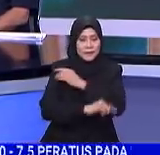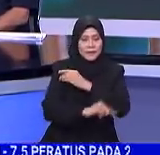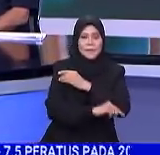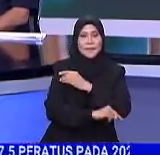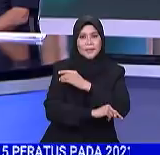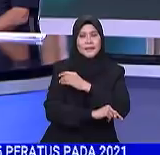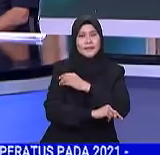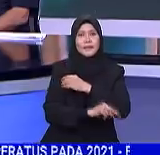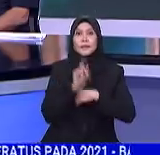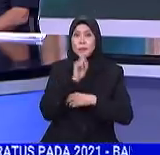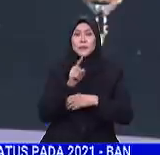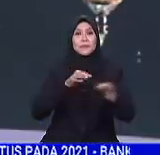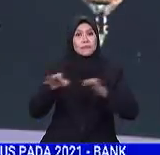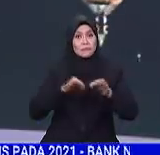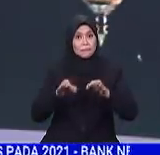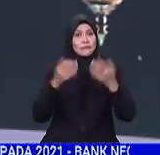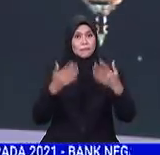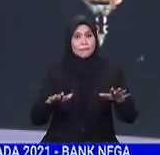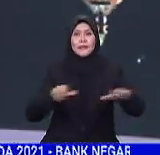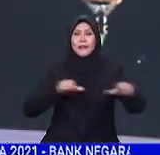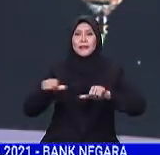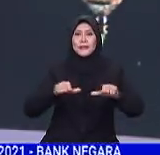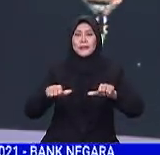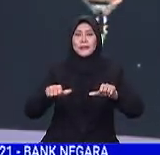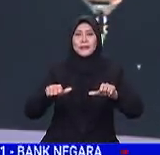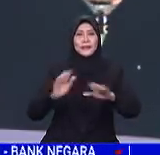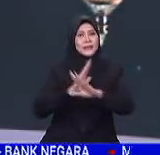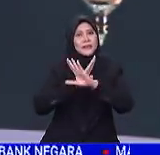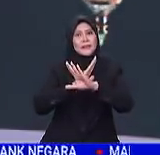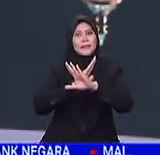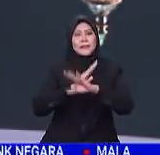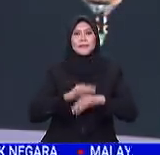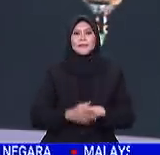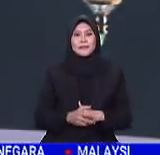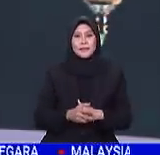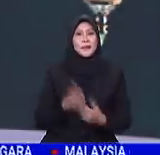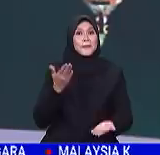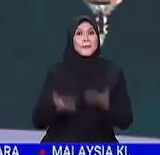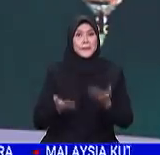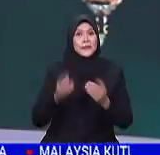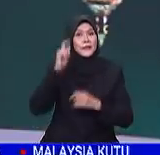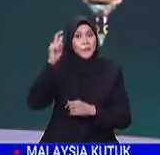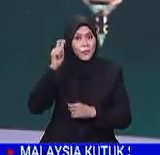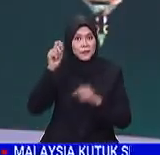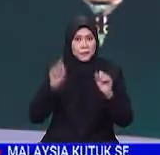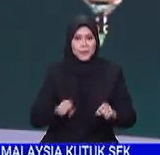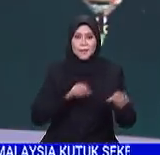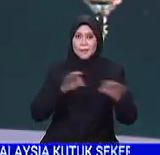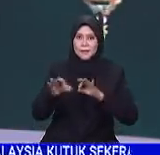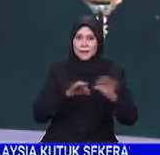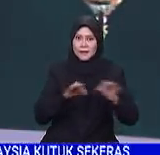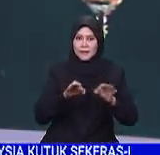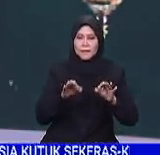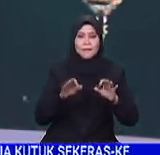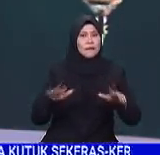walaupun secara terang-terangan aktiviti itu dilarang. Jadi ya, mungkin boleh Tuan jelaskan di sini dalam